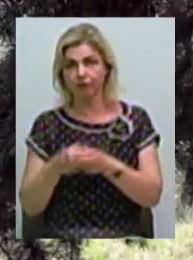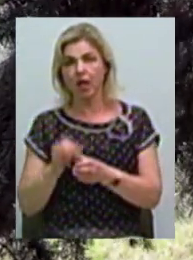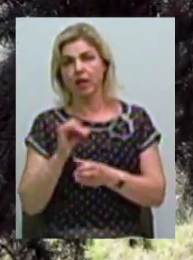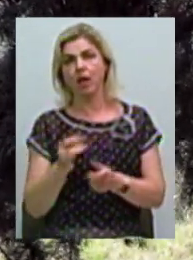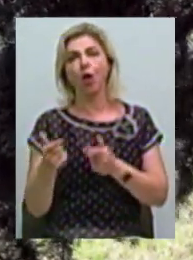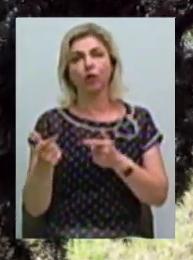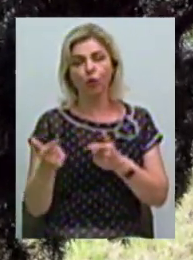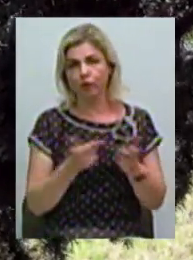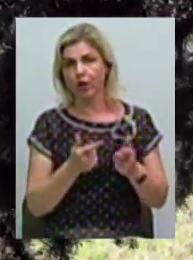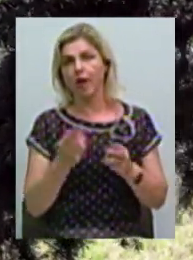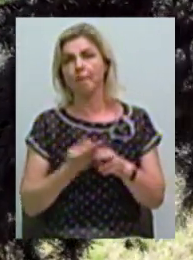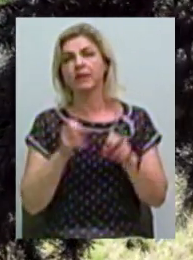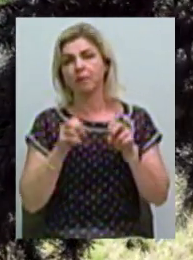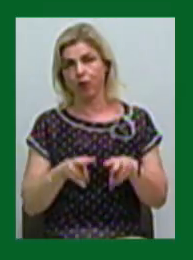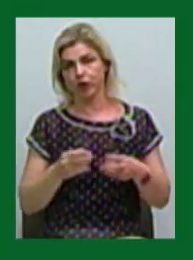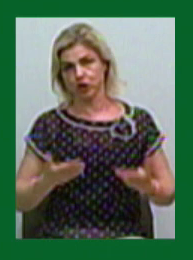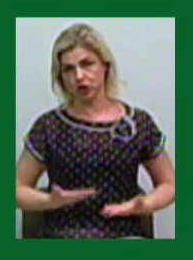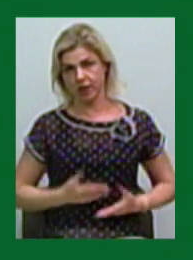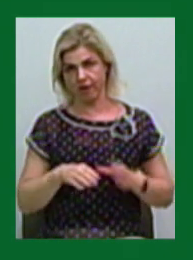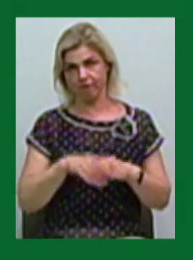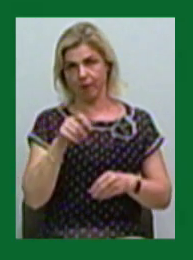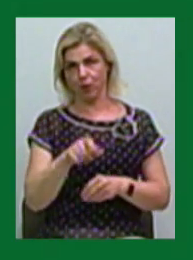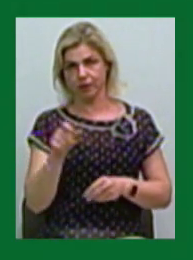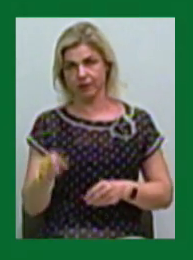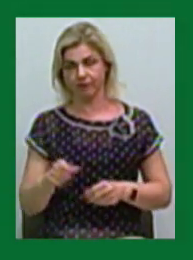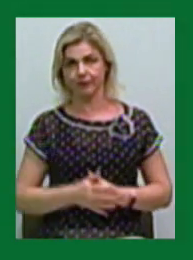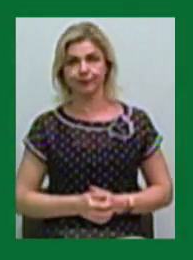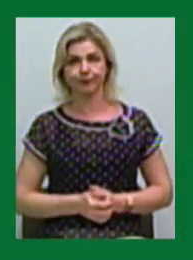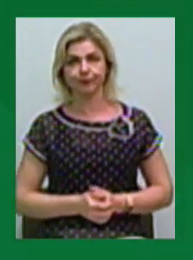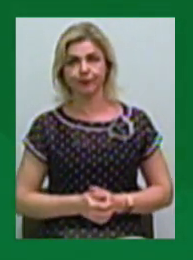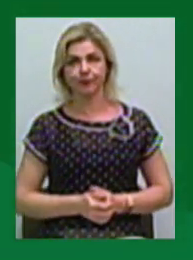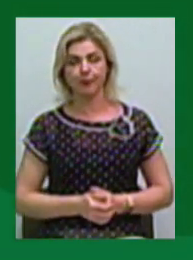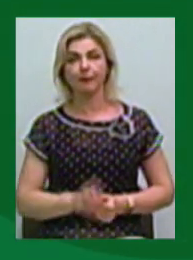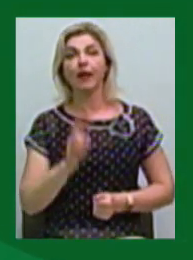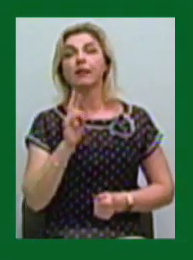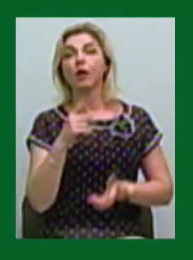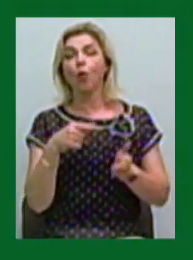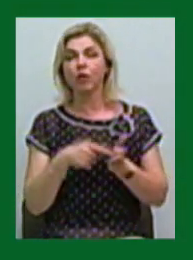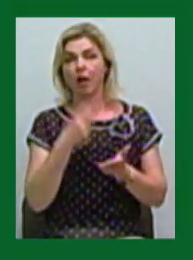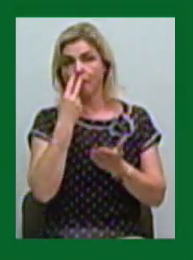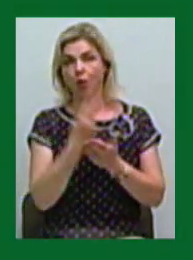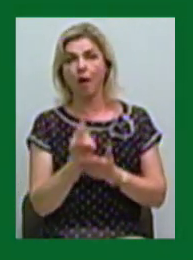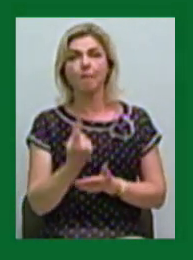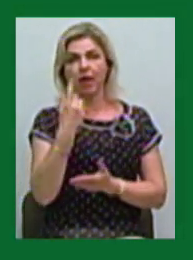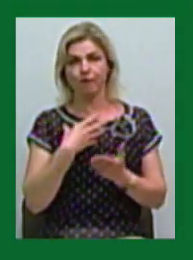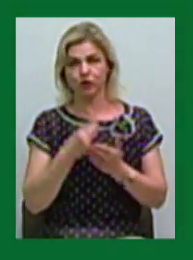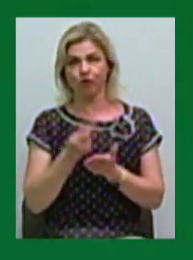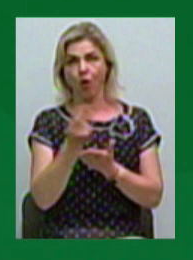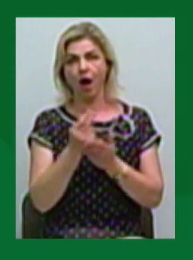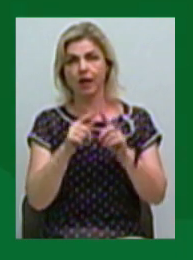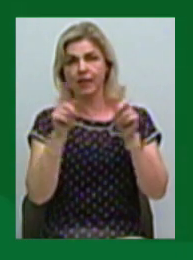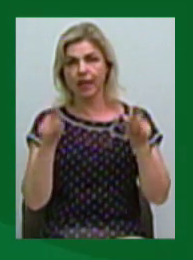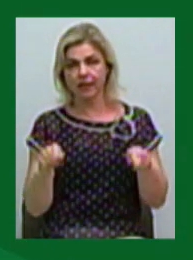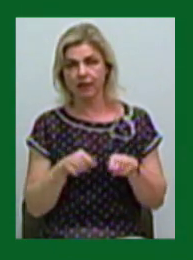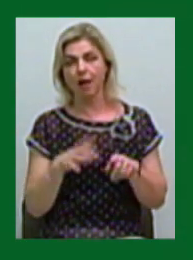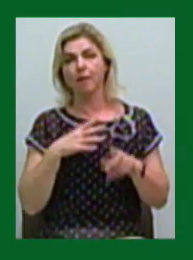безпеку та збереження життя виборців. Миколаїві вперше свої картини представив буковинець Ігор Калинчук. Експозицію